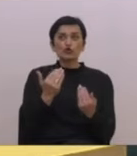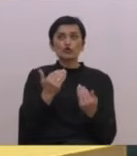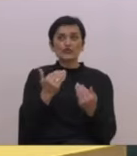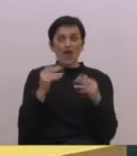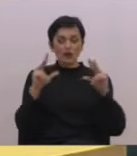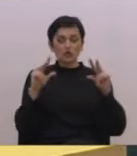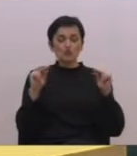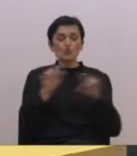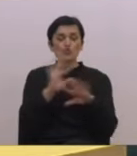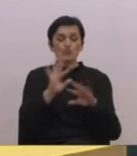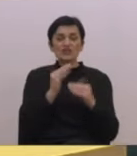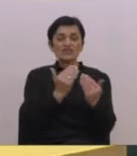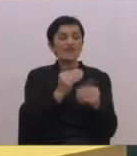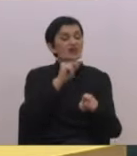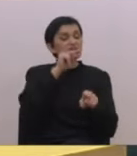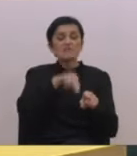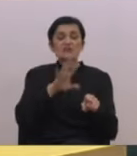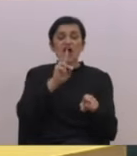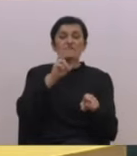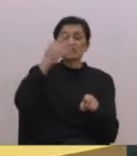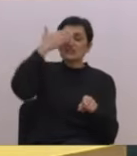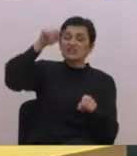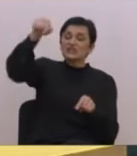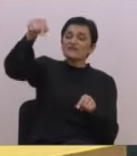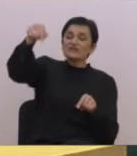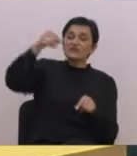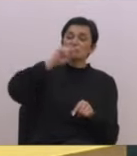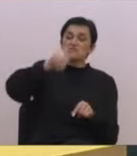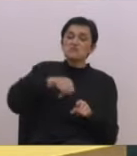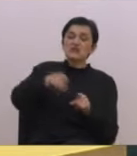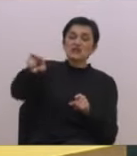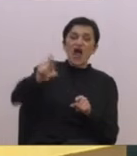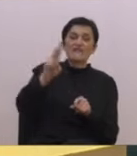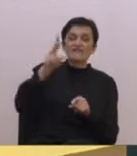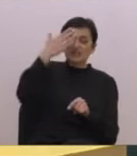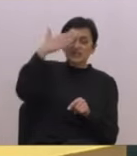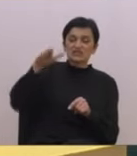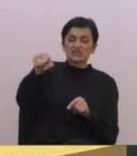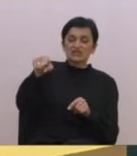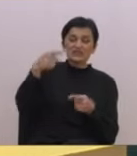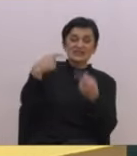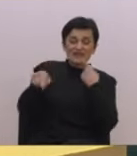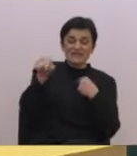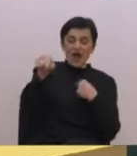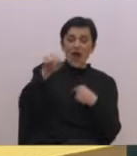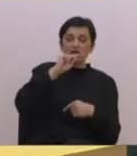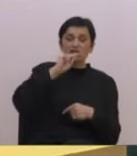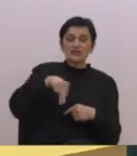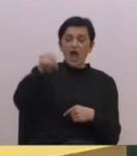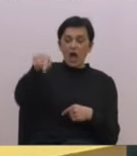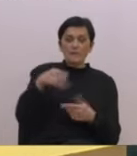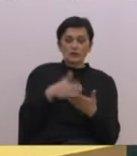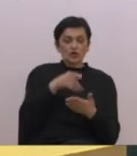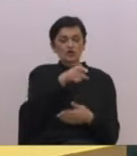უბედურება, თქვენი ბრალი არ არის ვიღაც სხვისი ბრალია. ვიღაცა სხვა არის დამნაშავე იმაში, რომ თქვენ